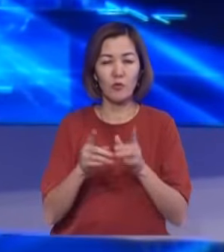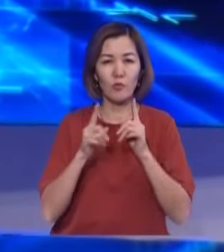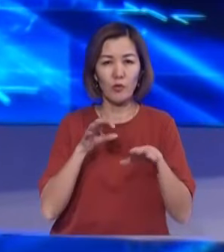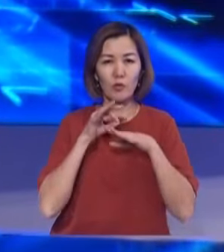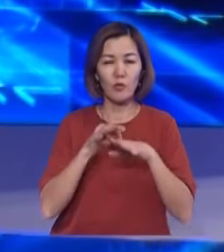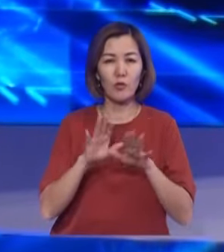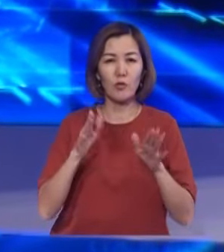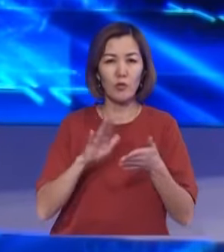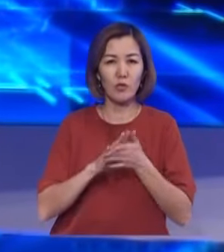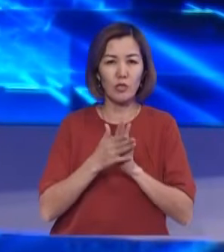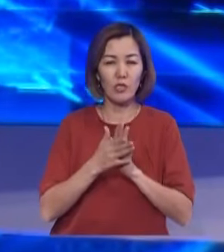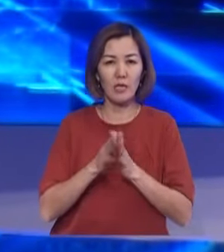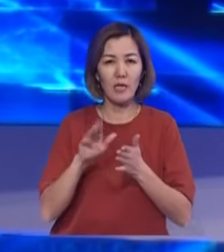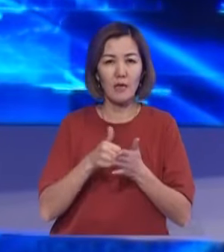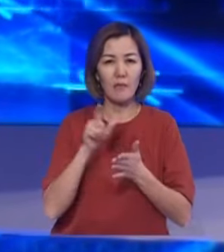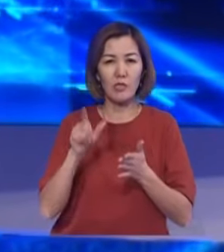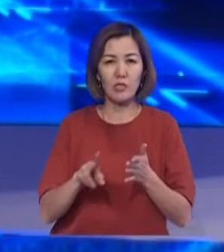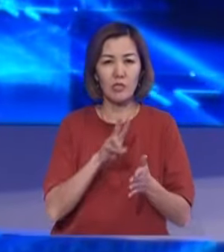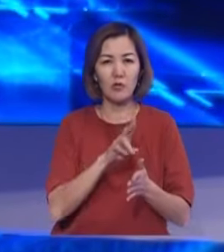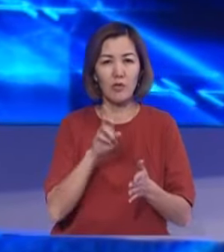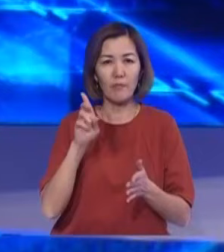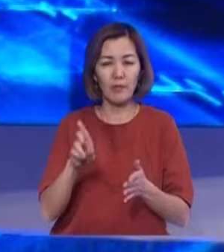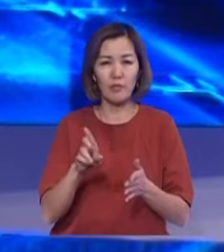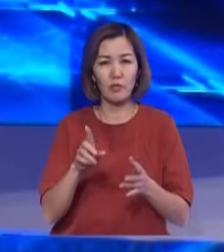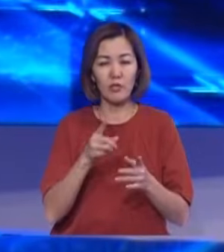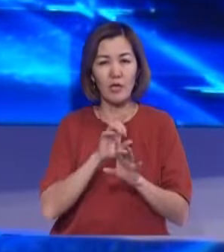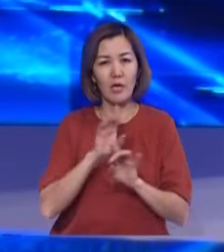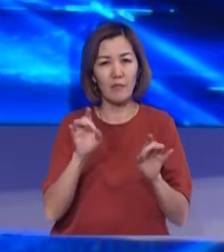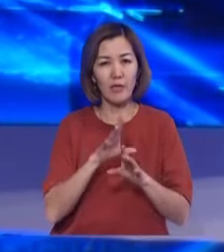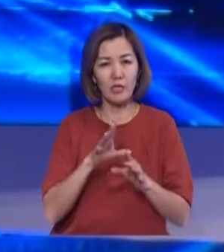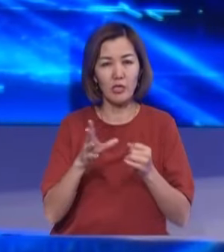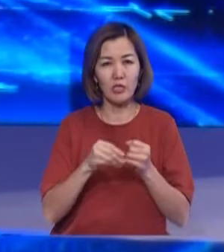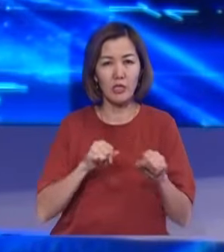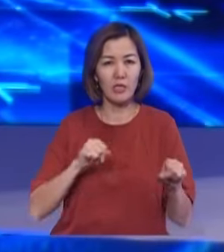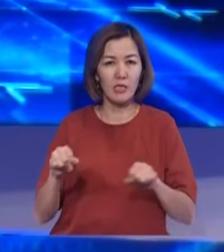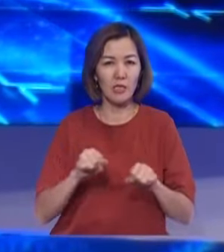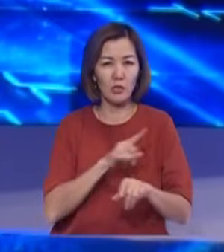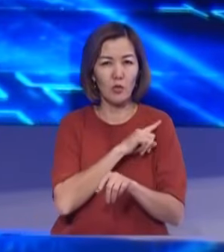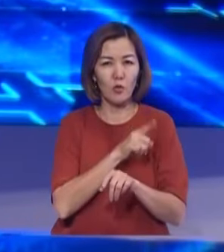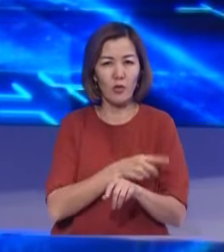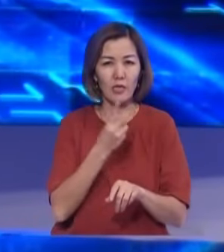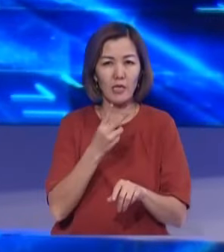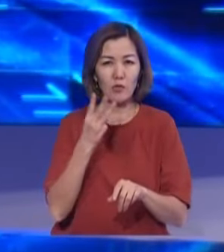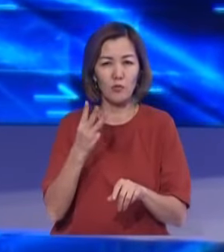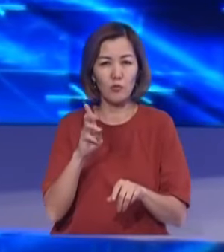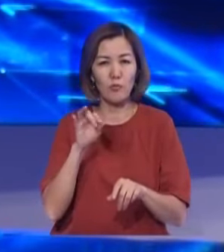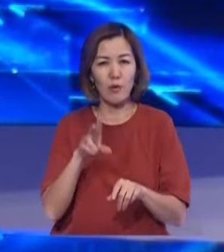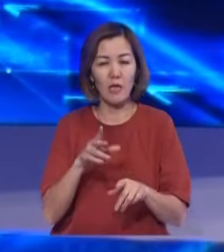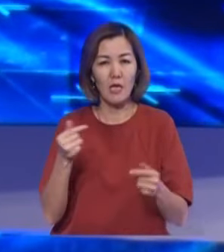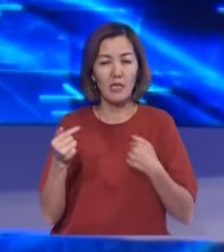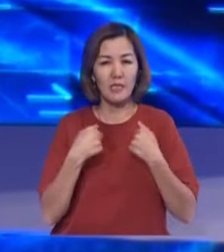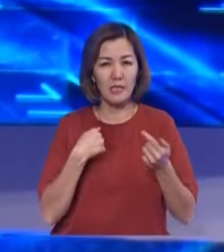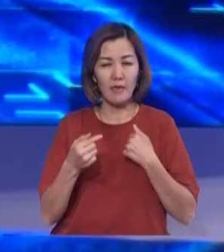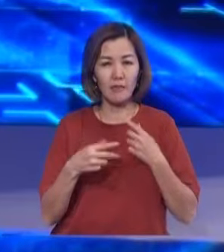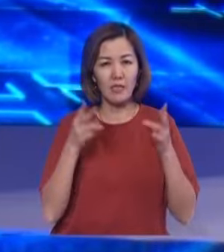өткізді. Төтенше жағдайдың басшысы Нұрлан Бекбосыновтың ақпарынша жер сілкінісі қуаты 2-3 балл. Зардап шеккендер